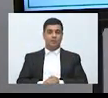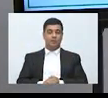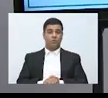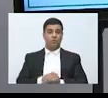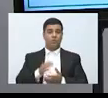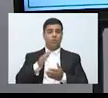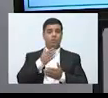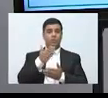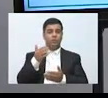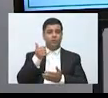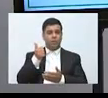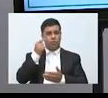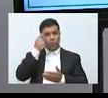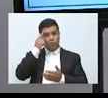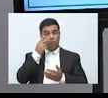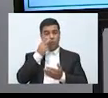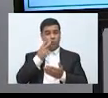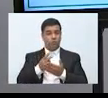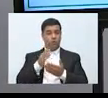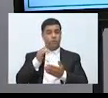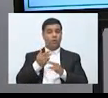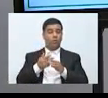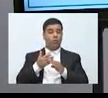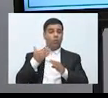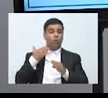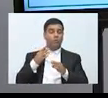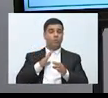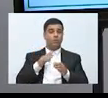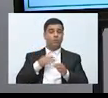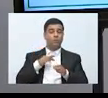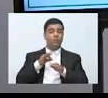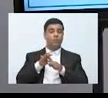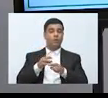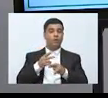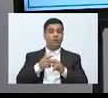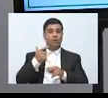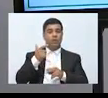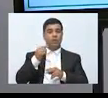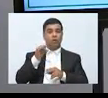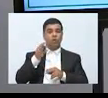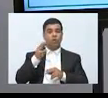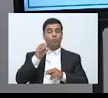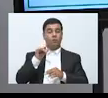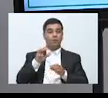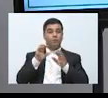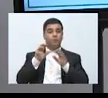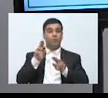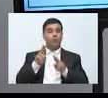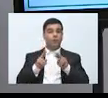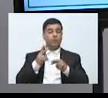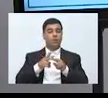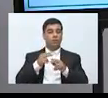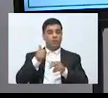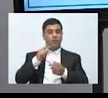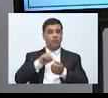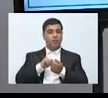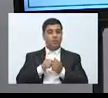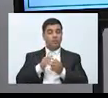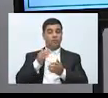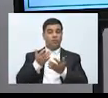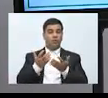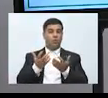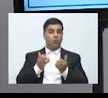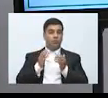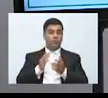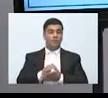Yaxshilab o'ylab ko'ring. Oldingi darsda o'tgan grammatik qoidamizni eslang. Bajargan mashqlarimizni esingizga oling.